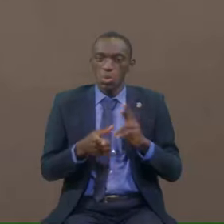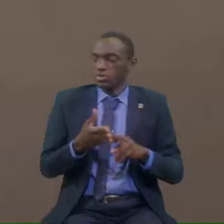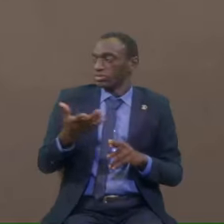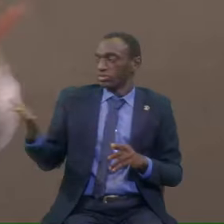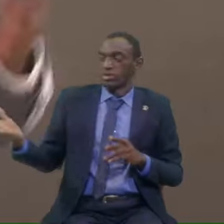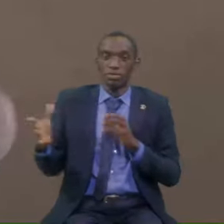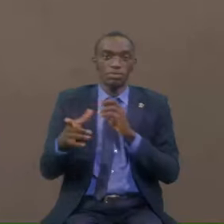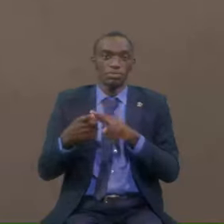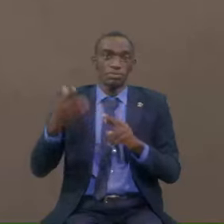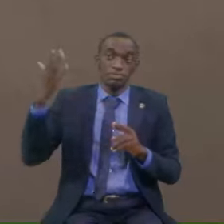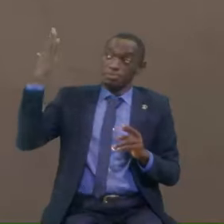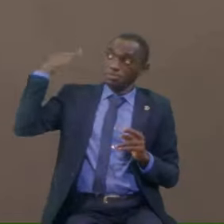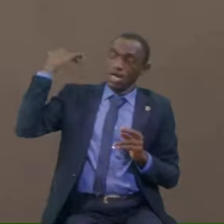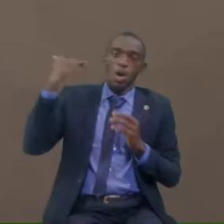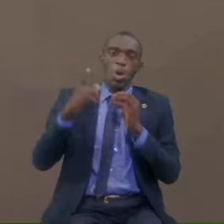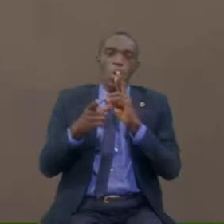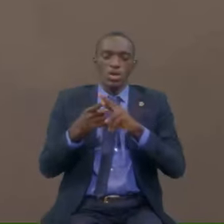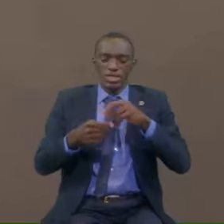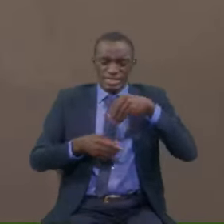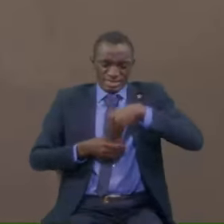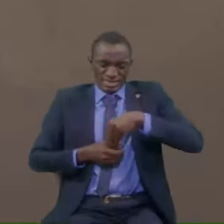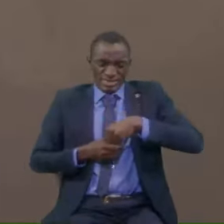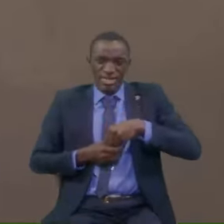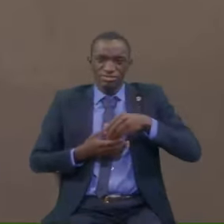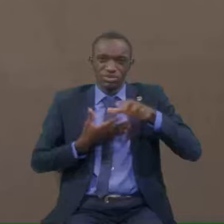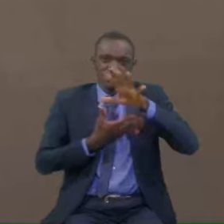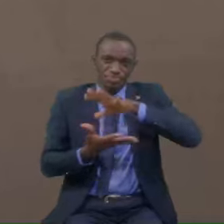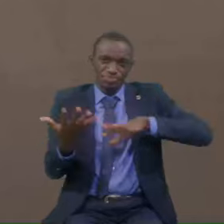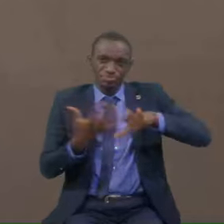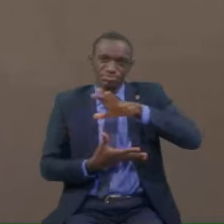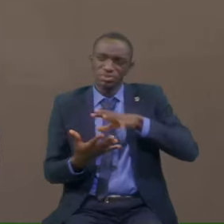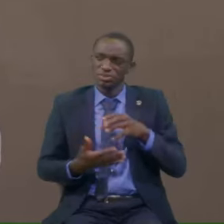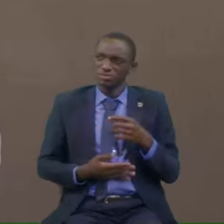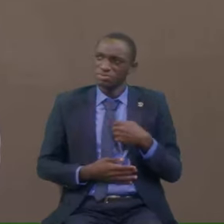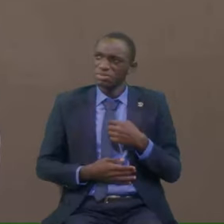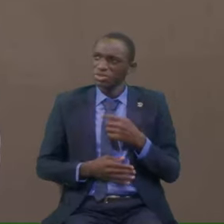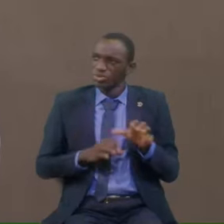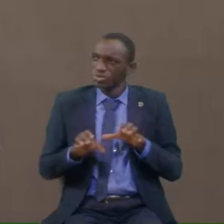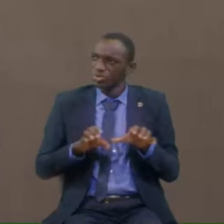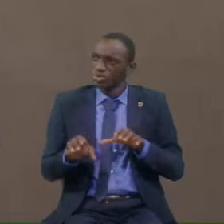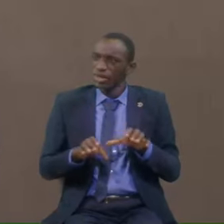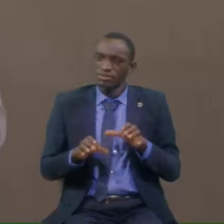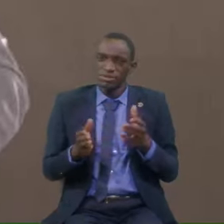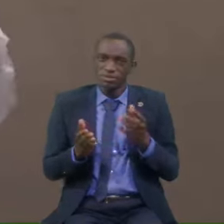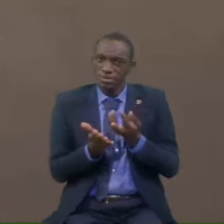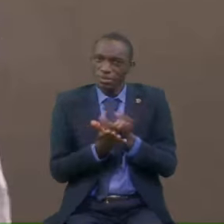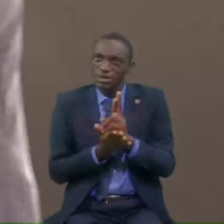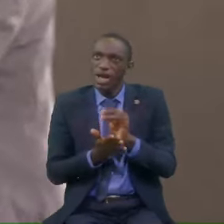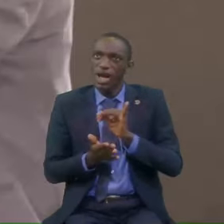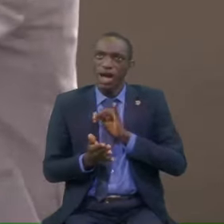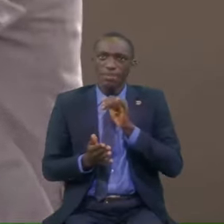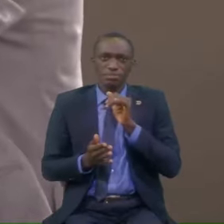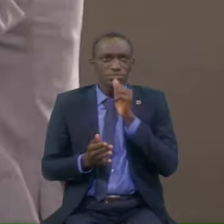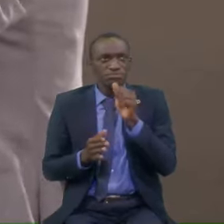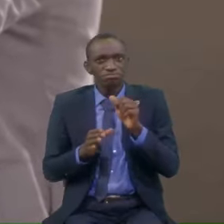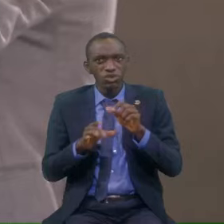quelqu'un vient de derrière. La confusion vient. Est-ce que je fais ce qui est bien? Est-ce que je vais dans la bonne direction?